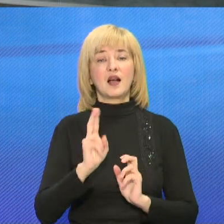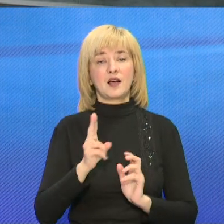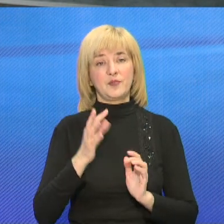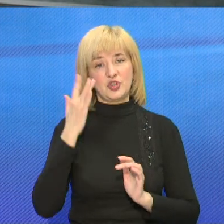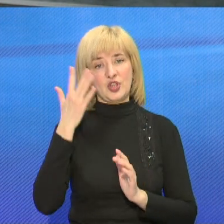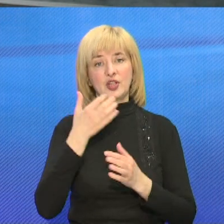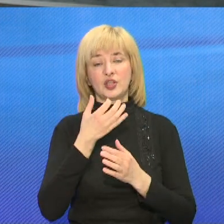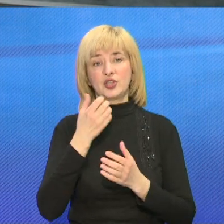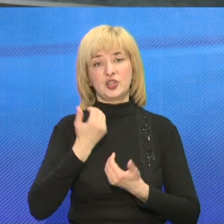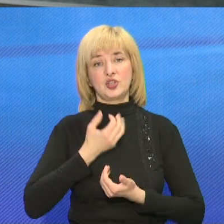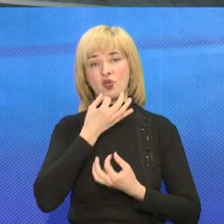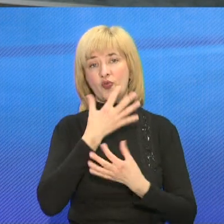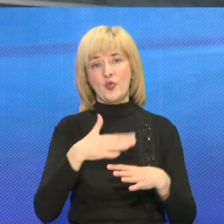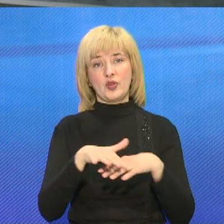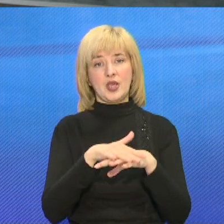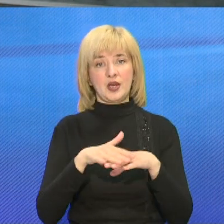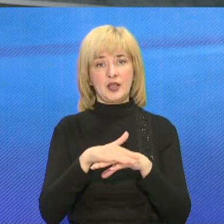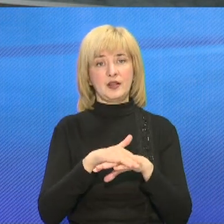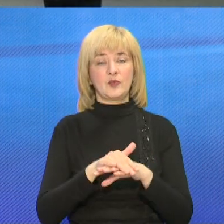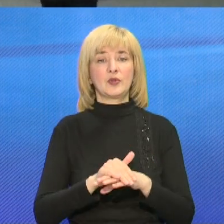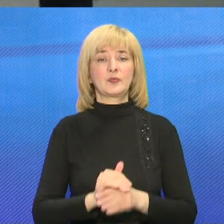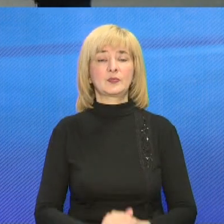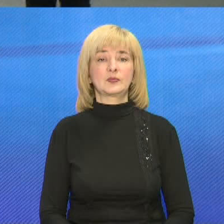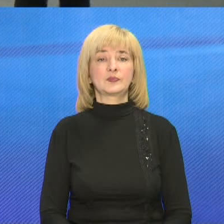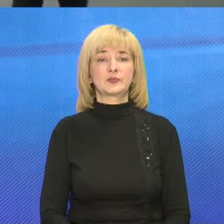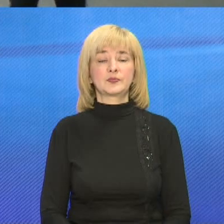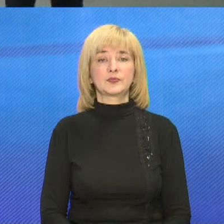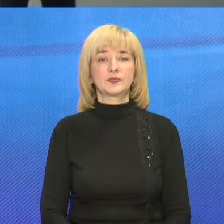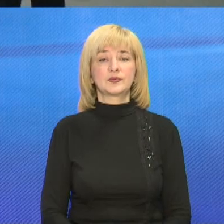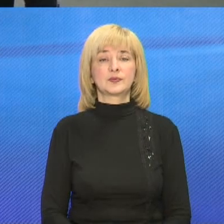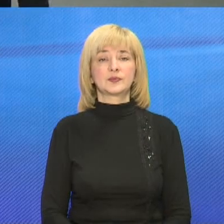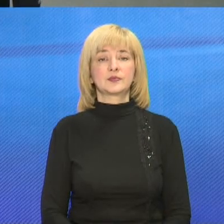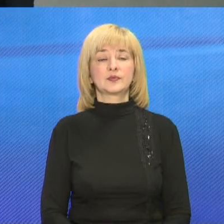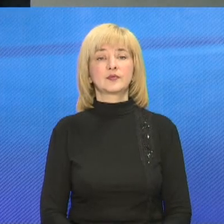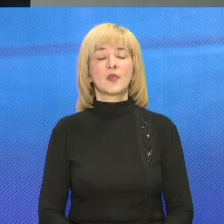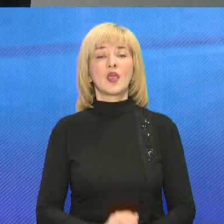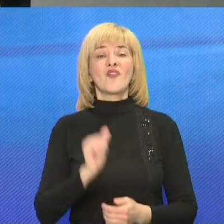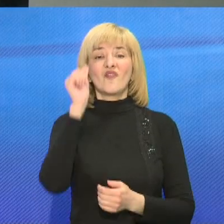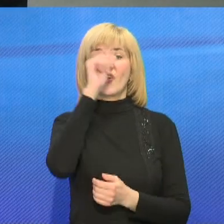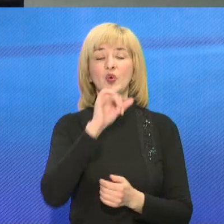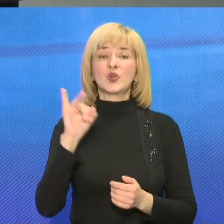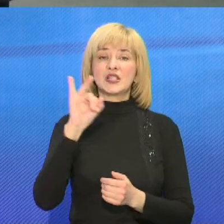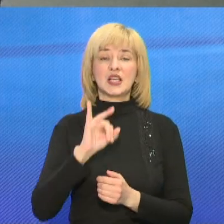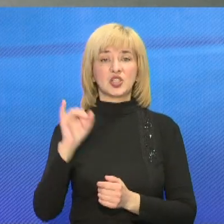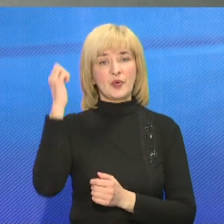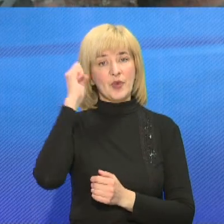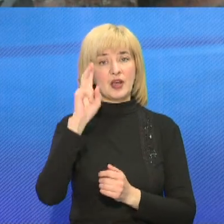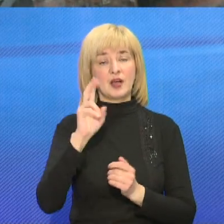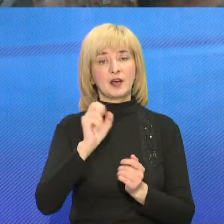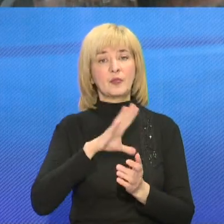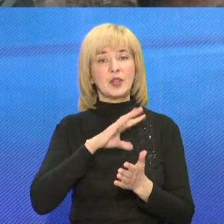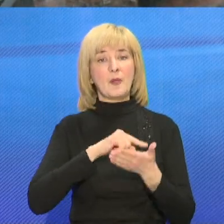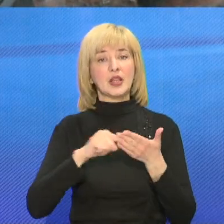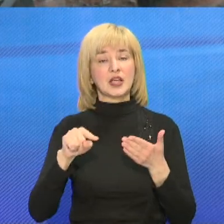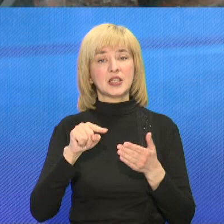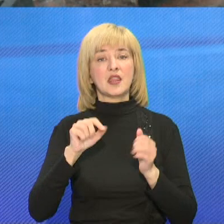народ, жить на своей земле и с уверенностью смотреть в будущее. У год гістарычнай памяці, як было падкрэслена на